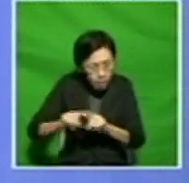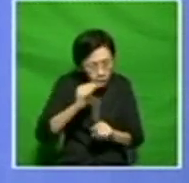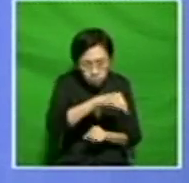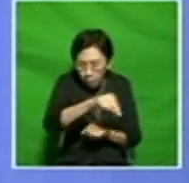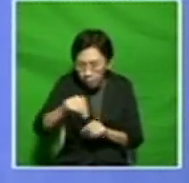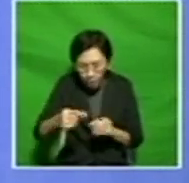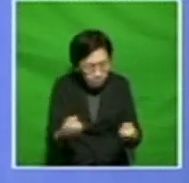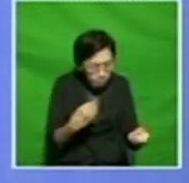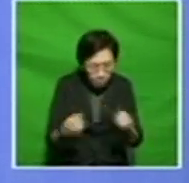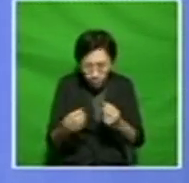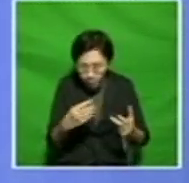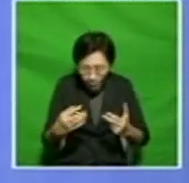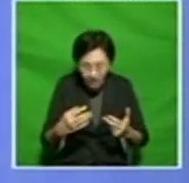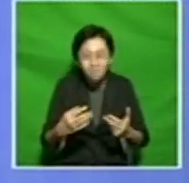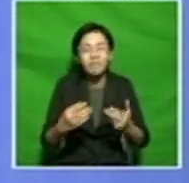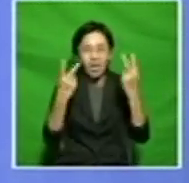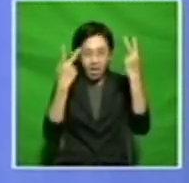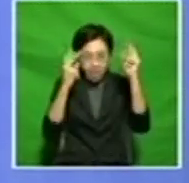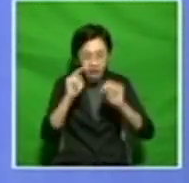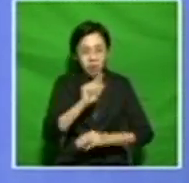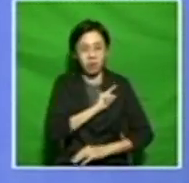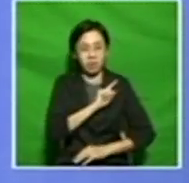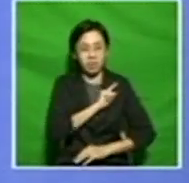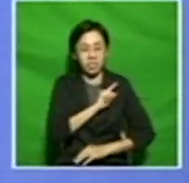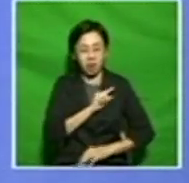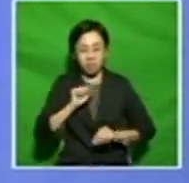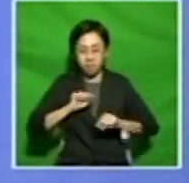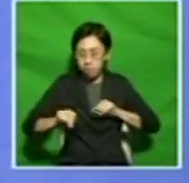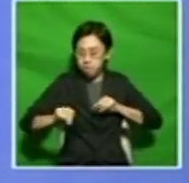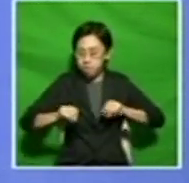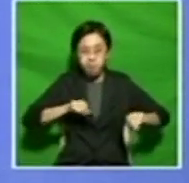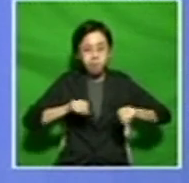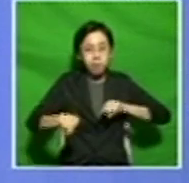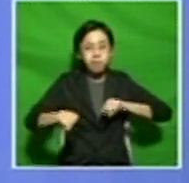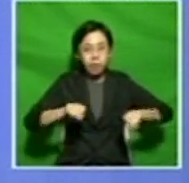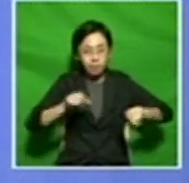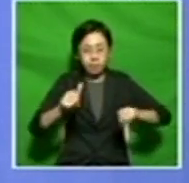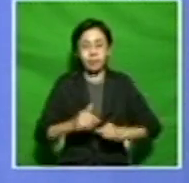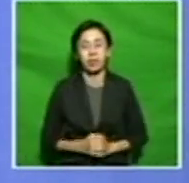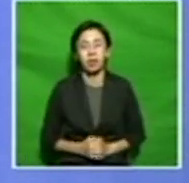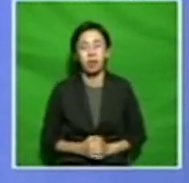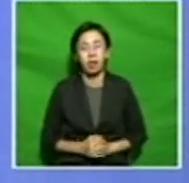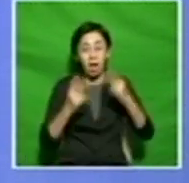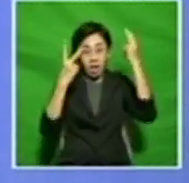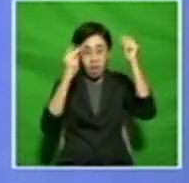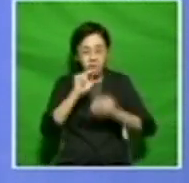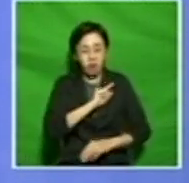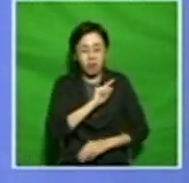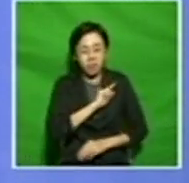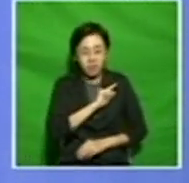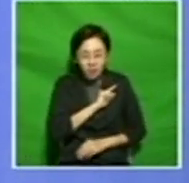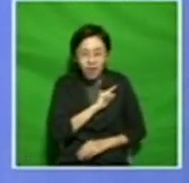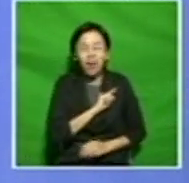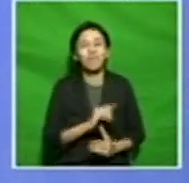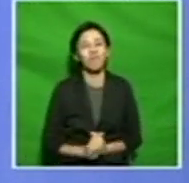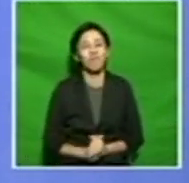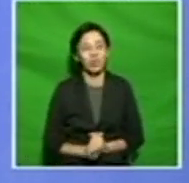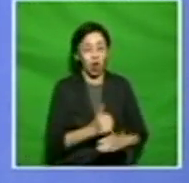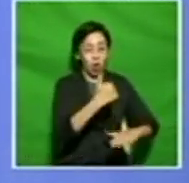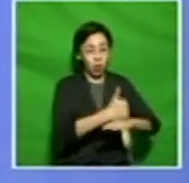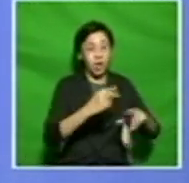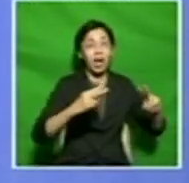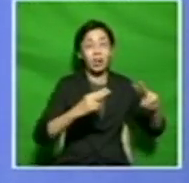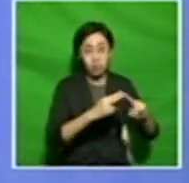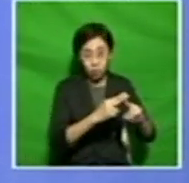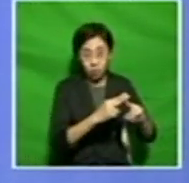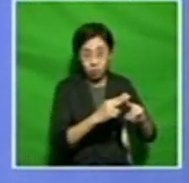างๆและก็จะได้มีการออกคำสั่งให้โอนอำนาจของรัฐมนตรีว่า